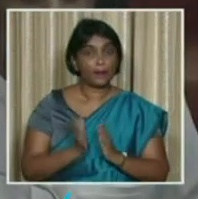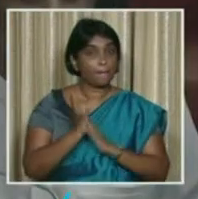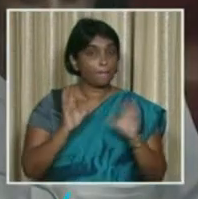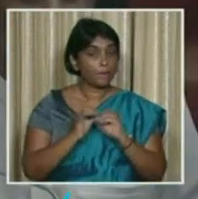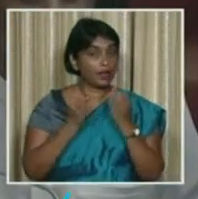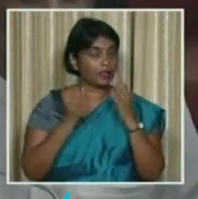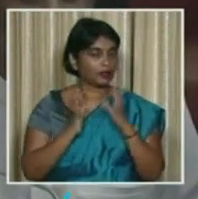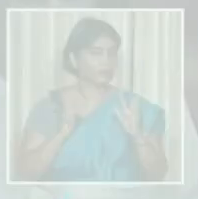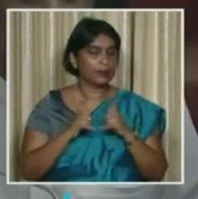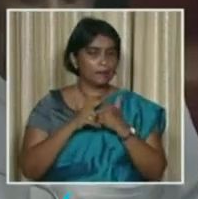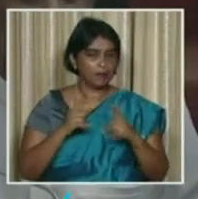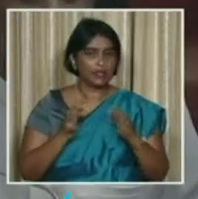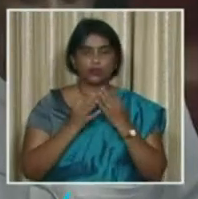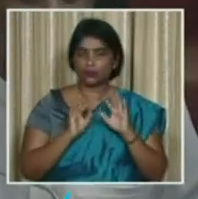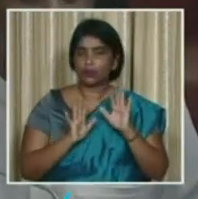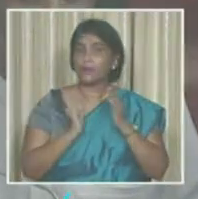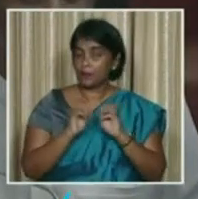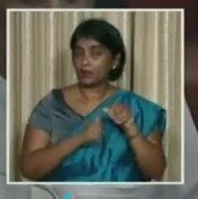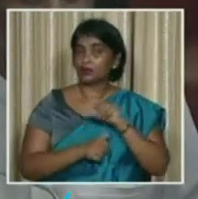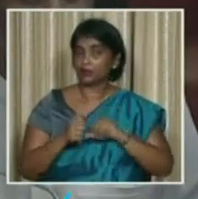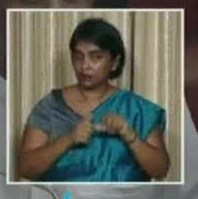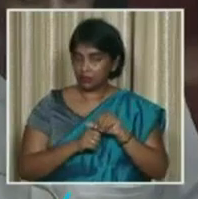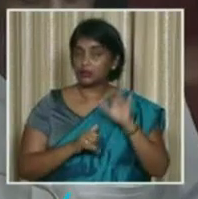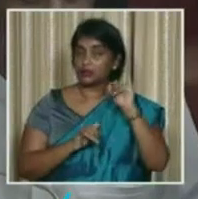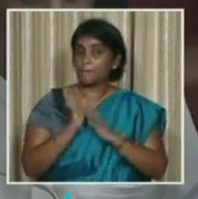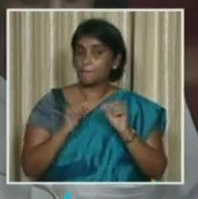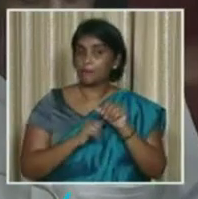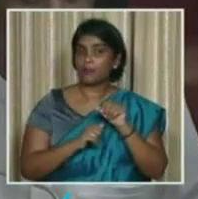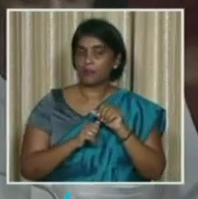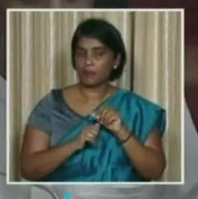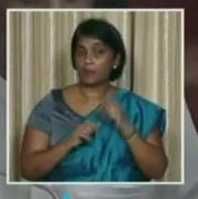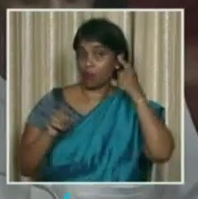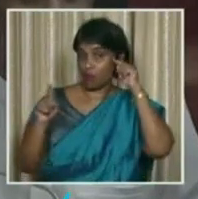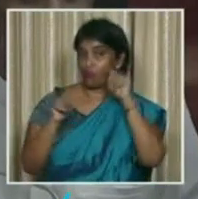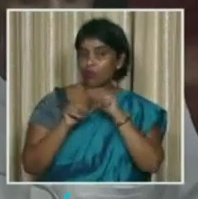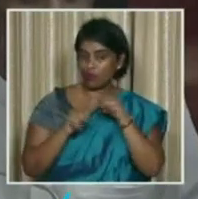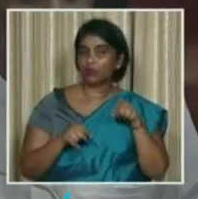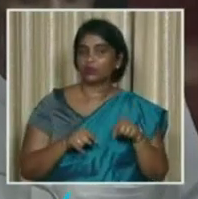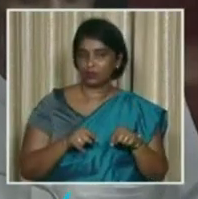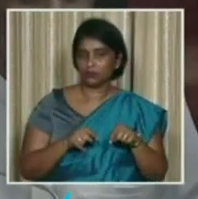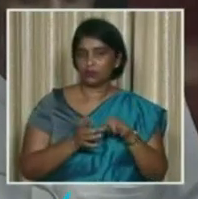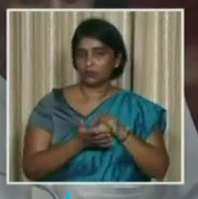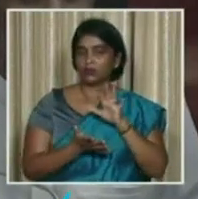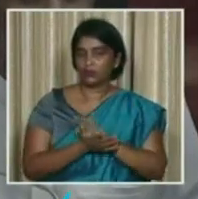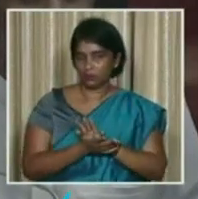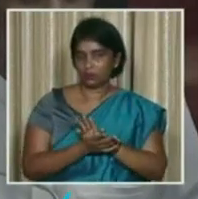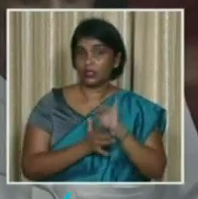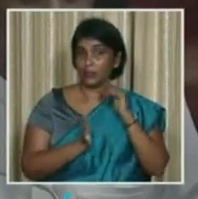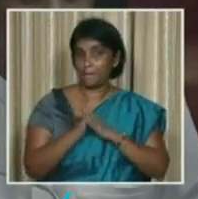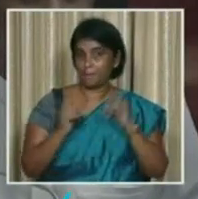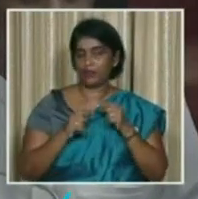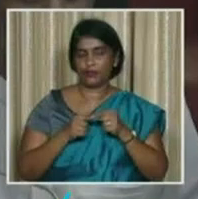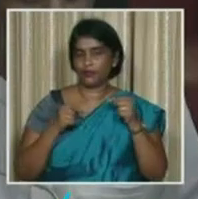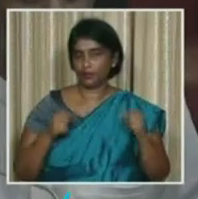විශාල තරතිරයක් භාෂණයේ නිදහස සමහර මාධ්‍ය ආයතන ඉලක්ක කළා මේ කළා තියෙනවා. සමහර මාධ්‍ය ආයතන. ඉතින් මේකට